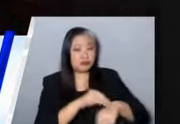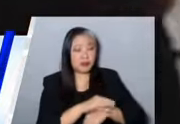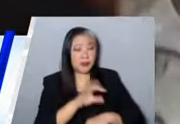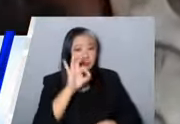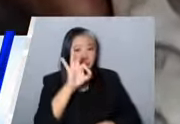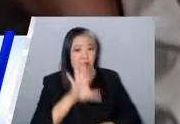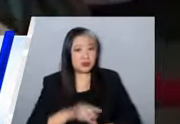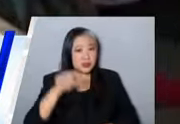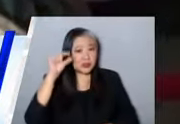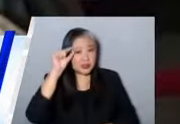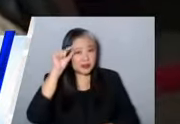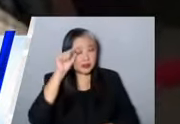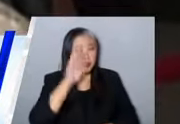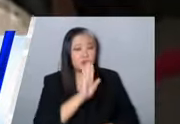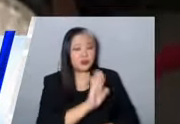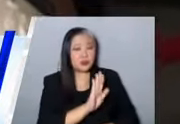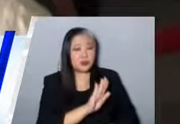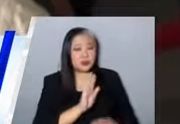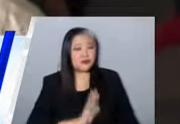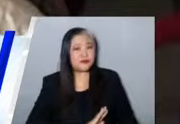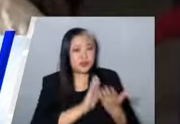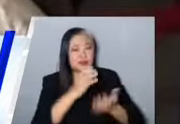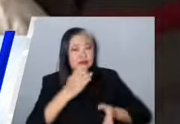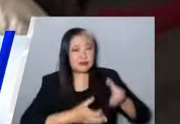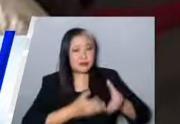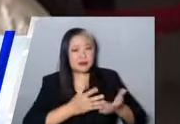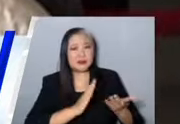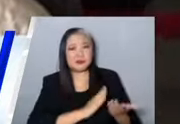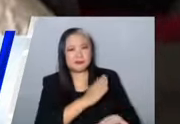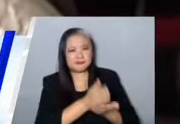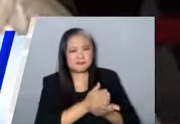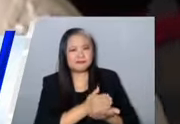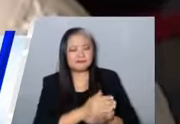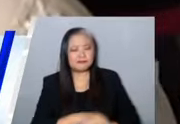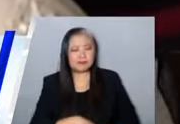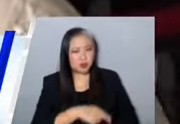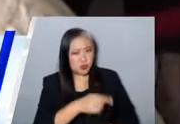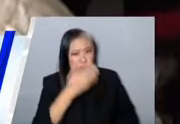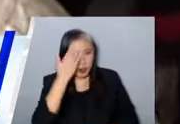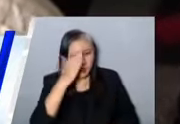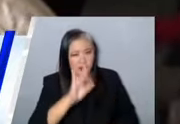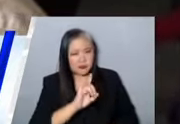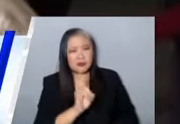kaso, ibig sabihin po ba nito, wala rin kayong alam sa sinasabing banta sa kanyang buhay?